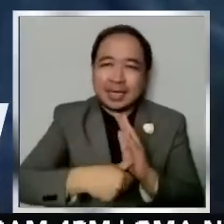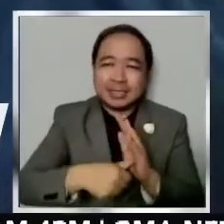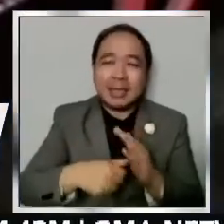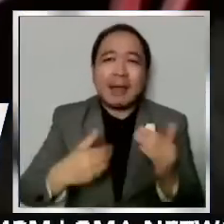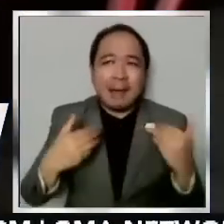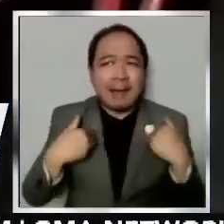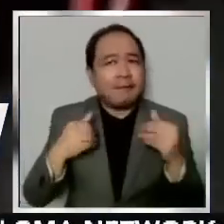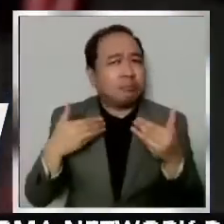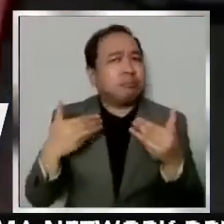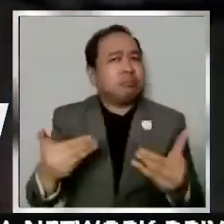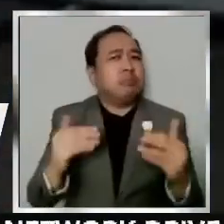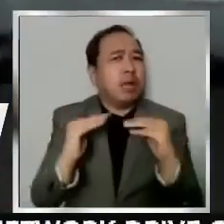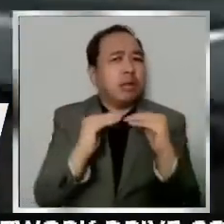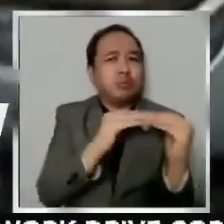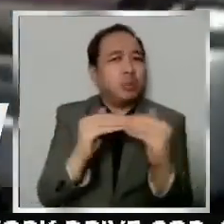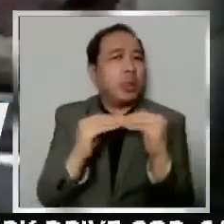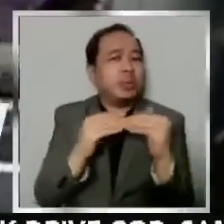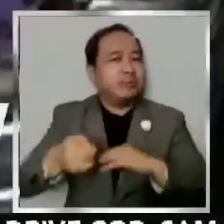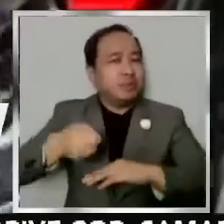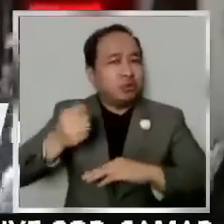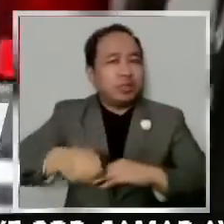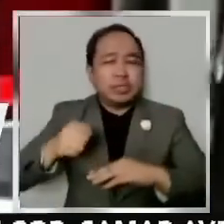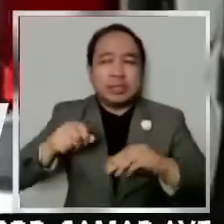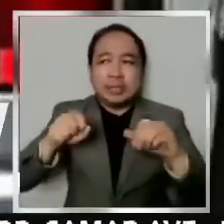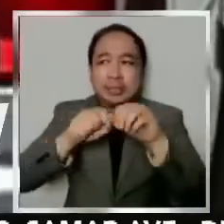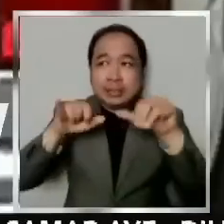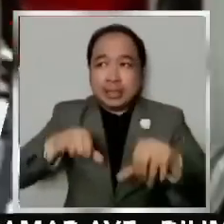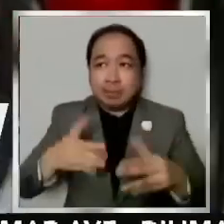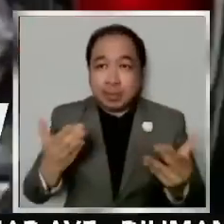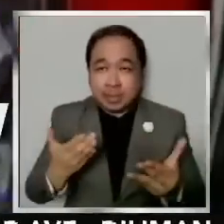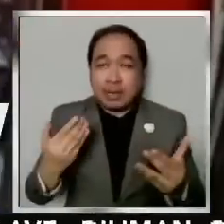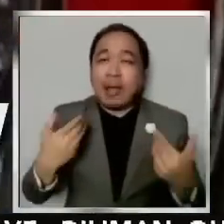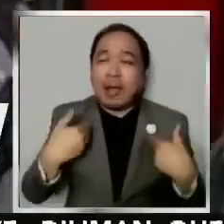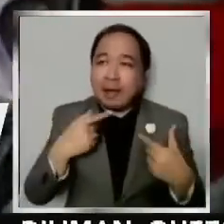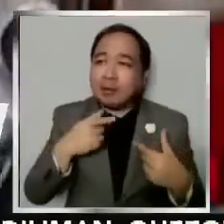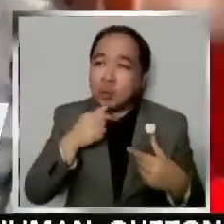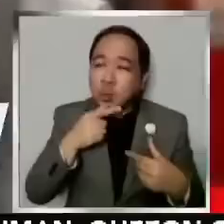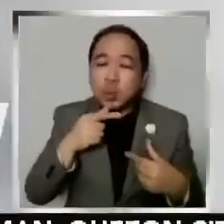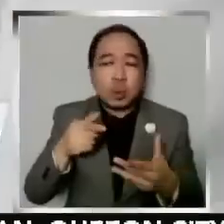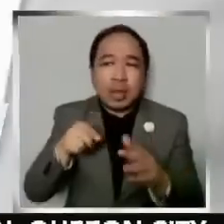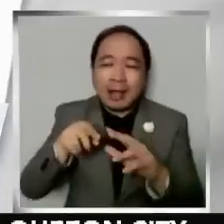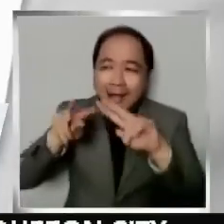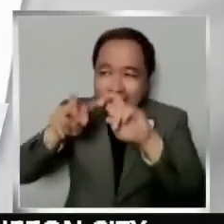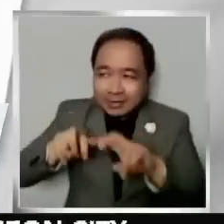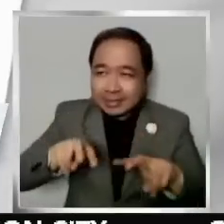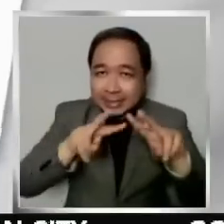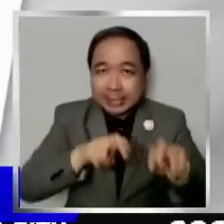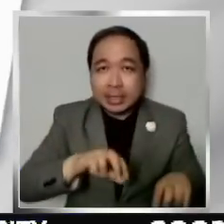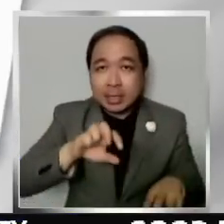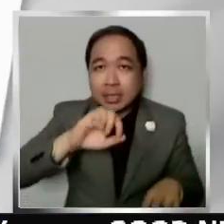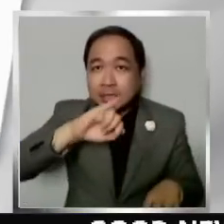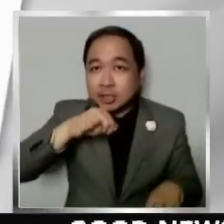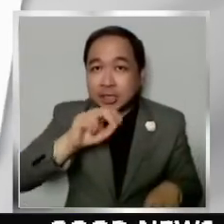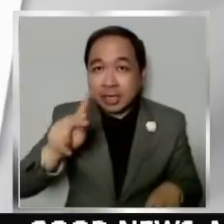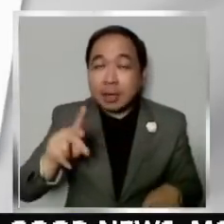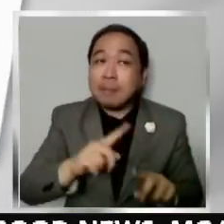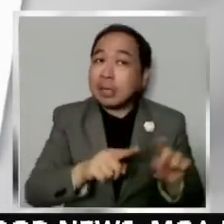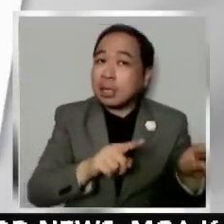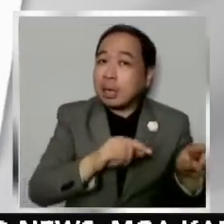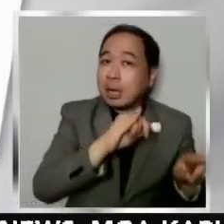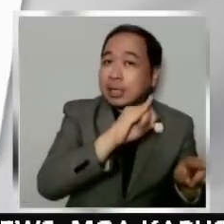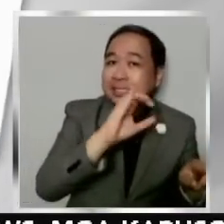sa bansa at iniimbestigahan naman ng mga umano'y extrajudicial killings sa drug war, sabi ng ICC Appeals